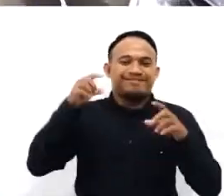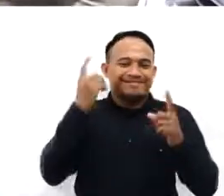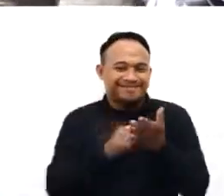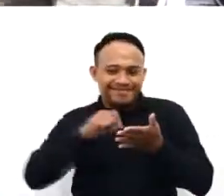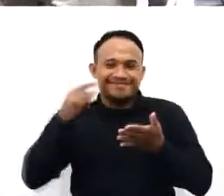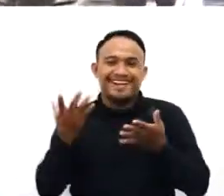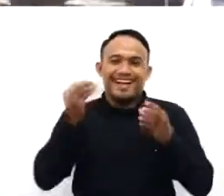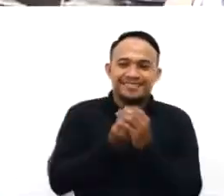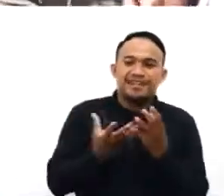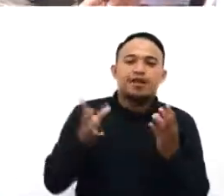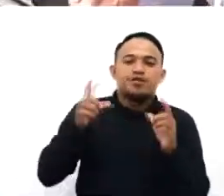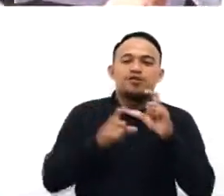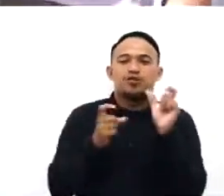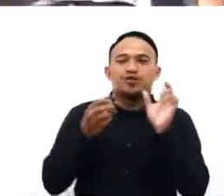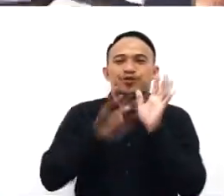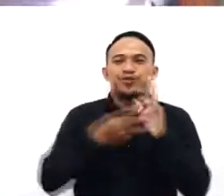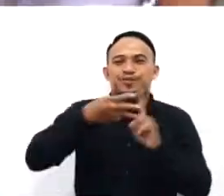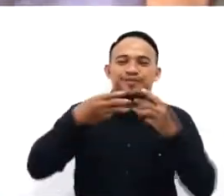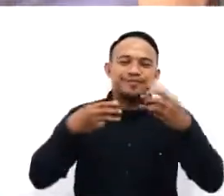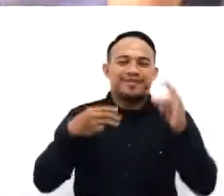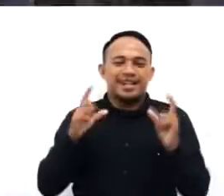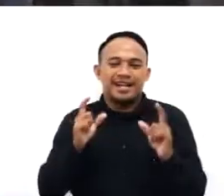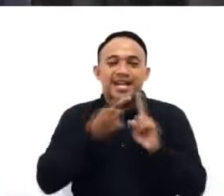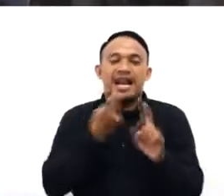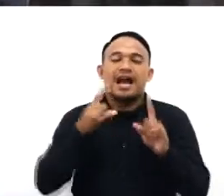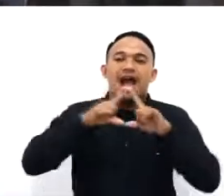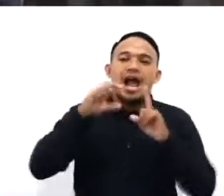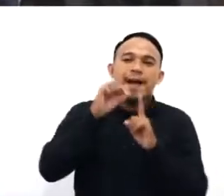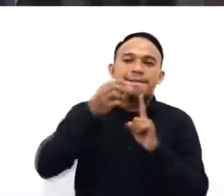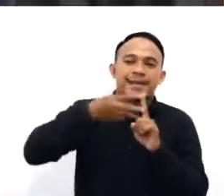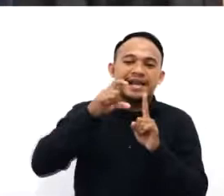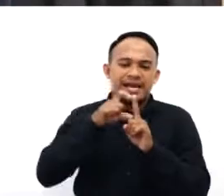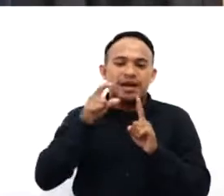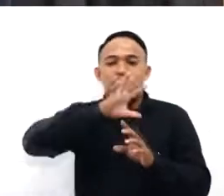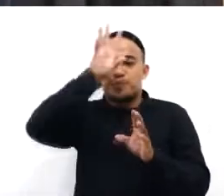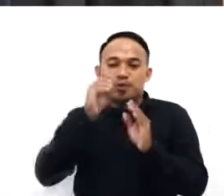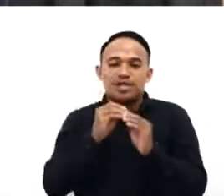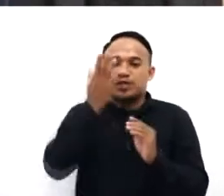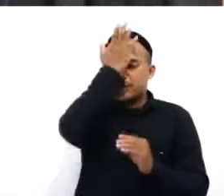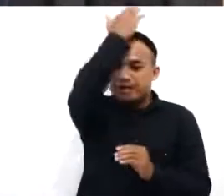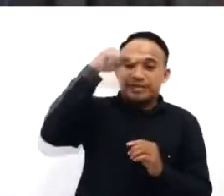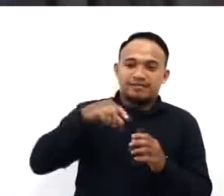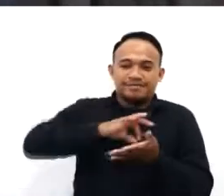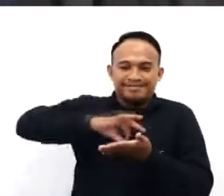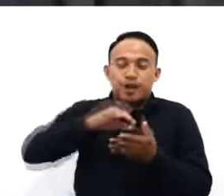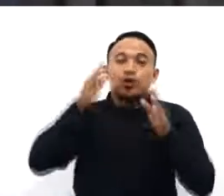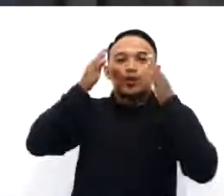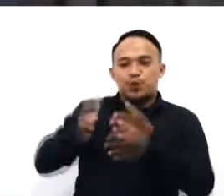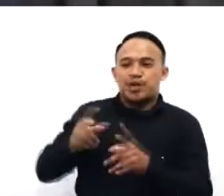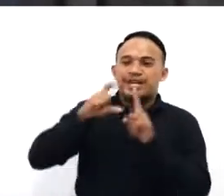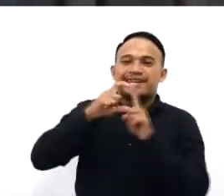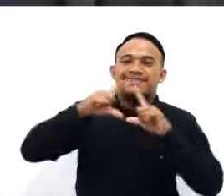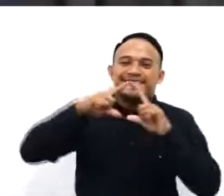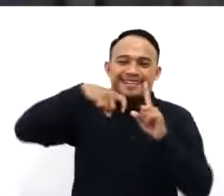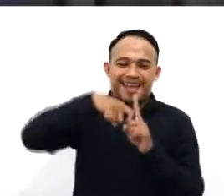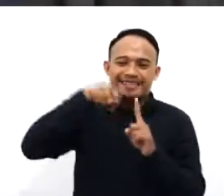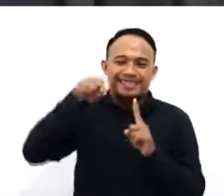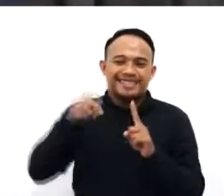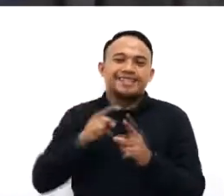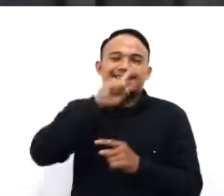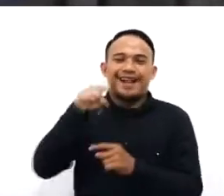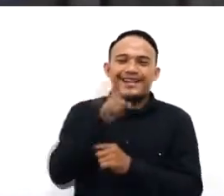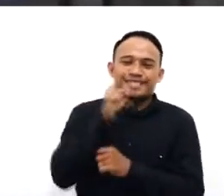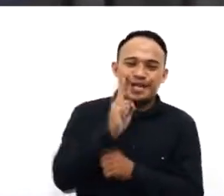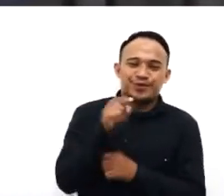sejumlah proyek pembangunan infrastruktur yang anggarannya bersumber dari APBD Provinsi Gorontalo dan